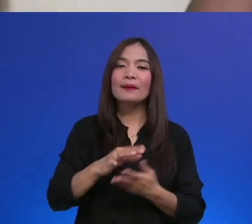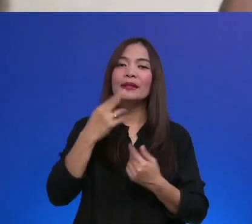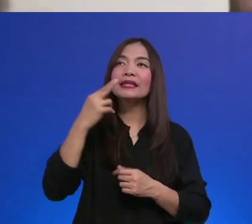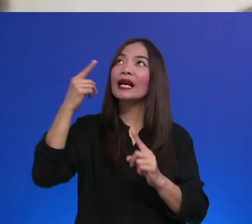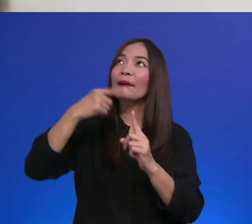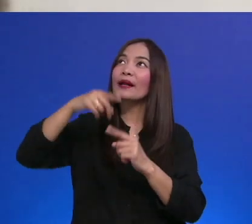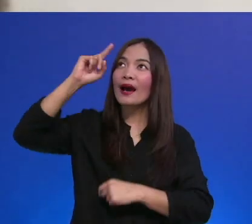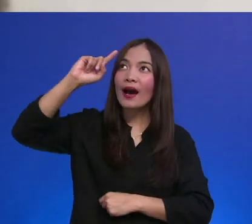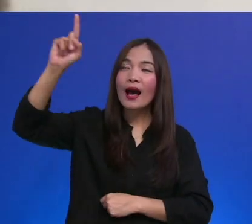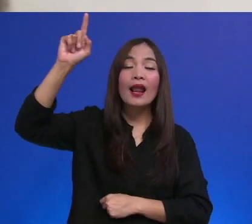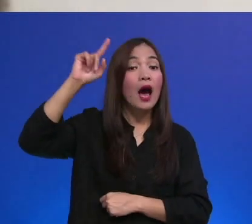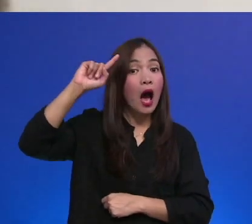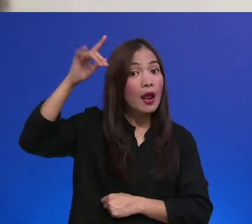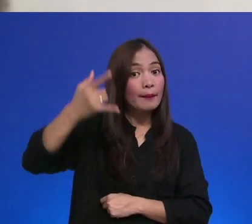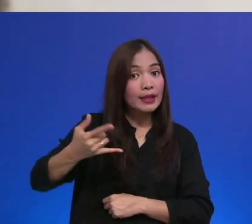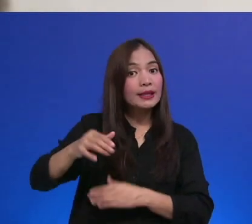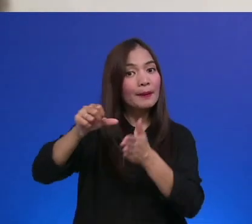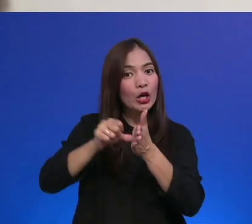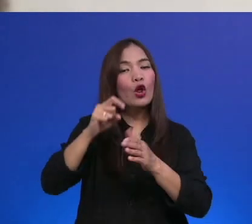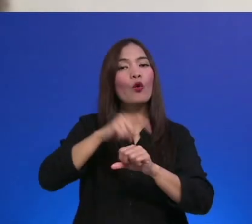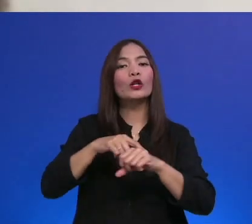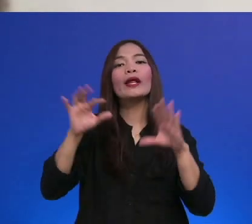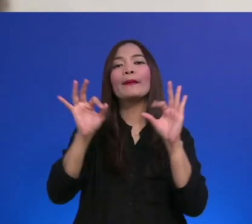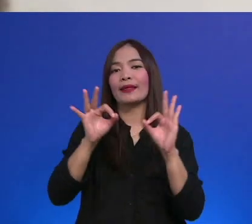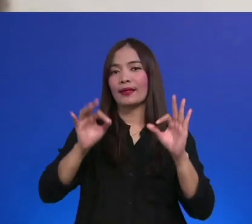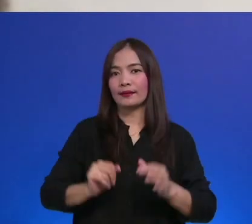dia akan menolong kita pada waktunya